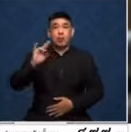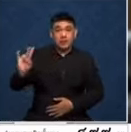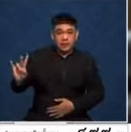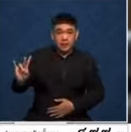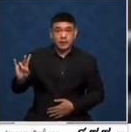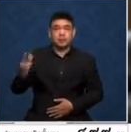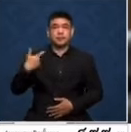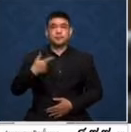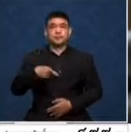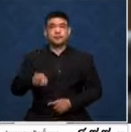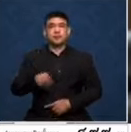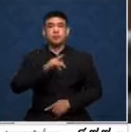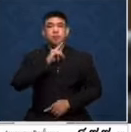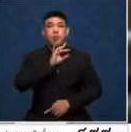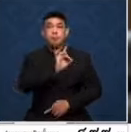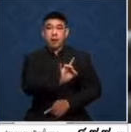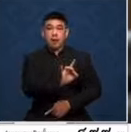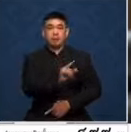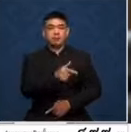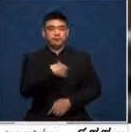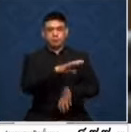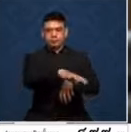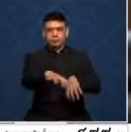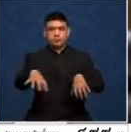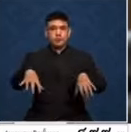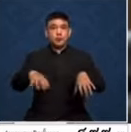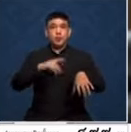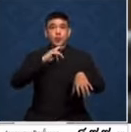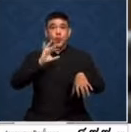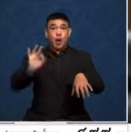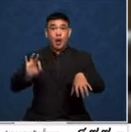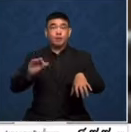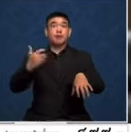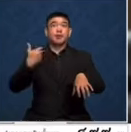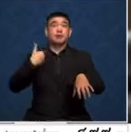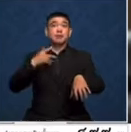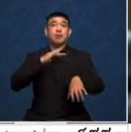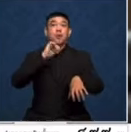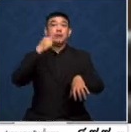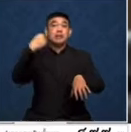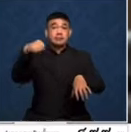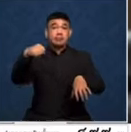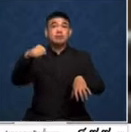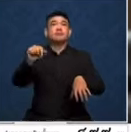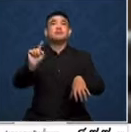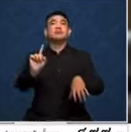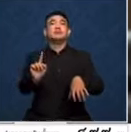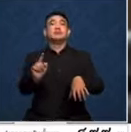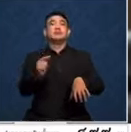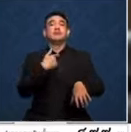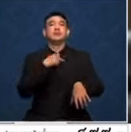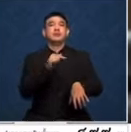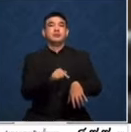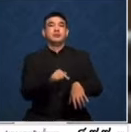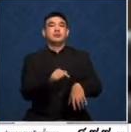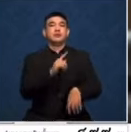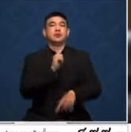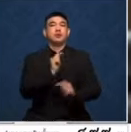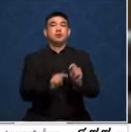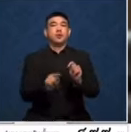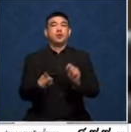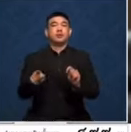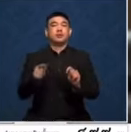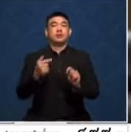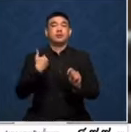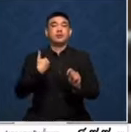านหนองคูรองหมู่ที่8บ้านลอมคอหมู่ที่9บ้านหนองดู่หมู่ที่10บ้านหนองสำโรงตำบลลอมคอมอ